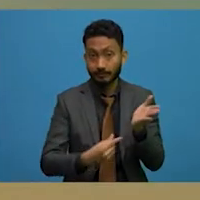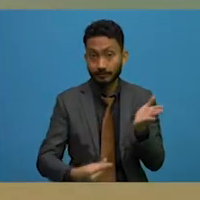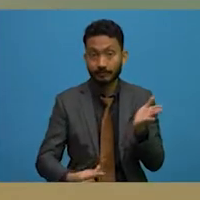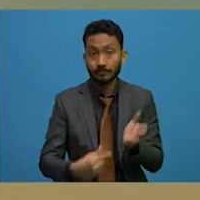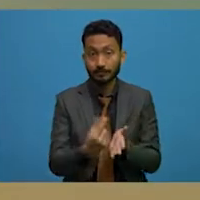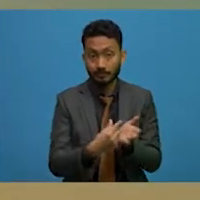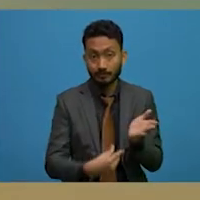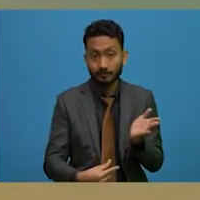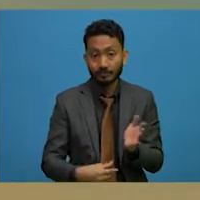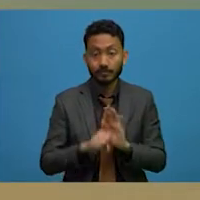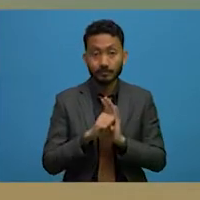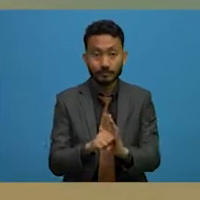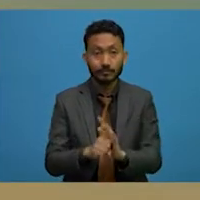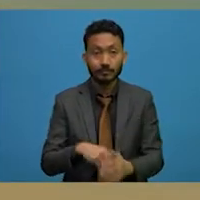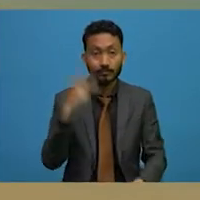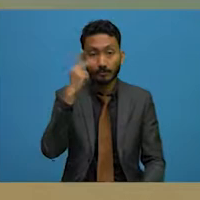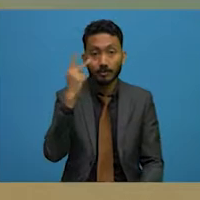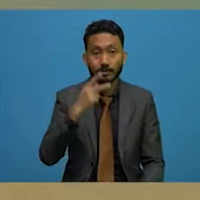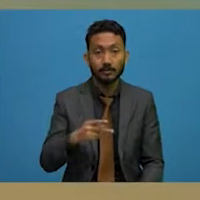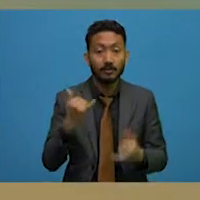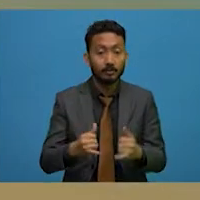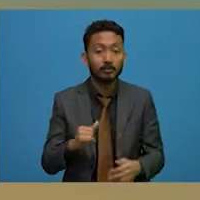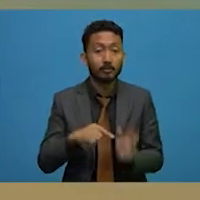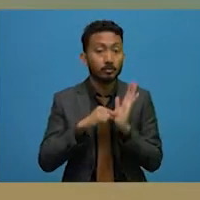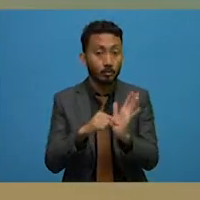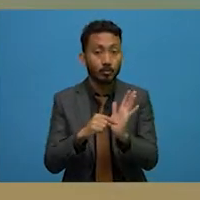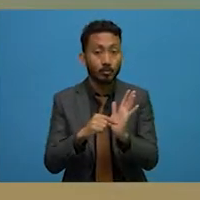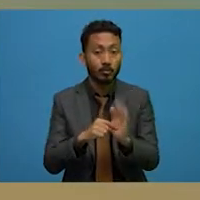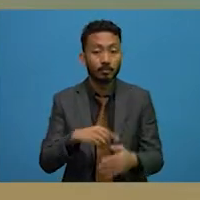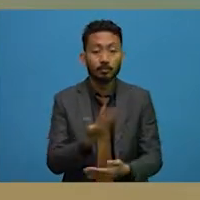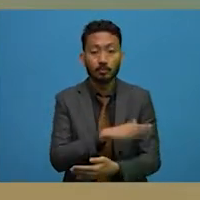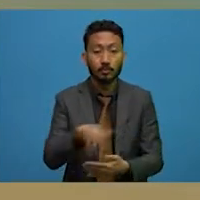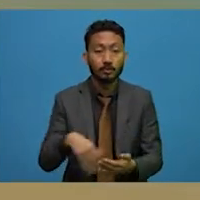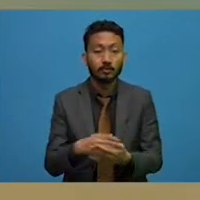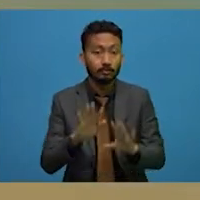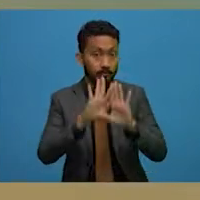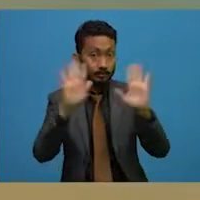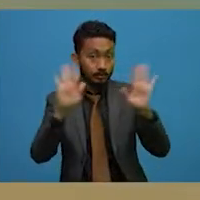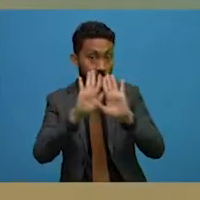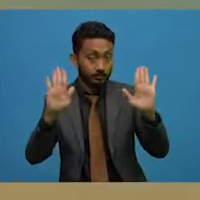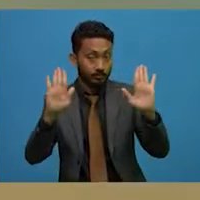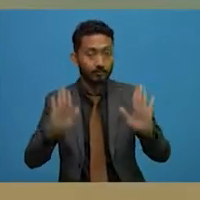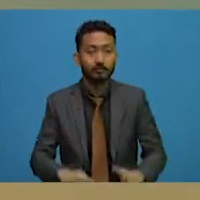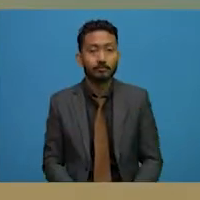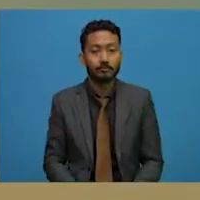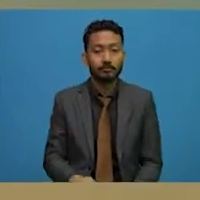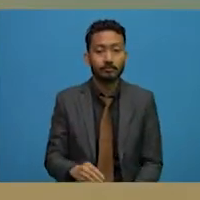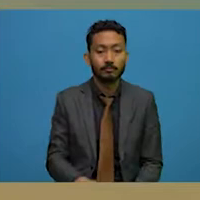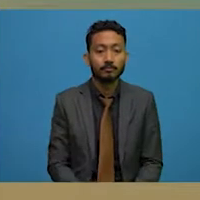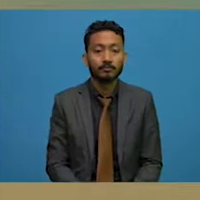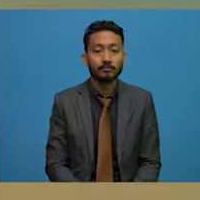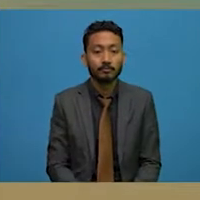Grafik merupakan persembahan visual yang ditunjukkan pada permukaan seperti dinding, kanvas, skrin